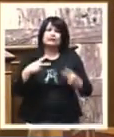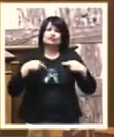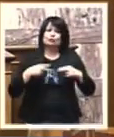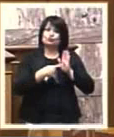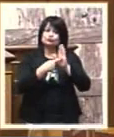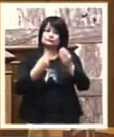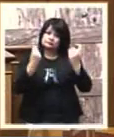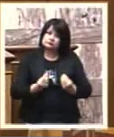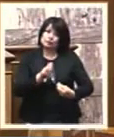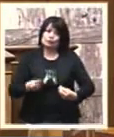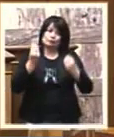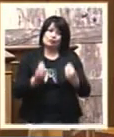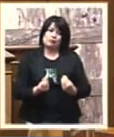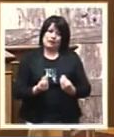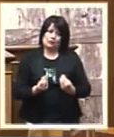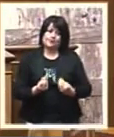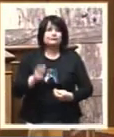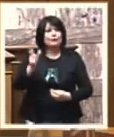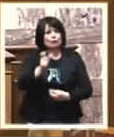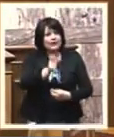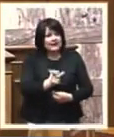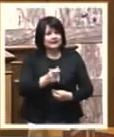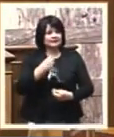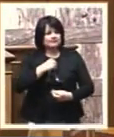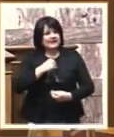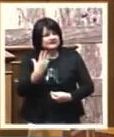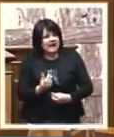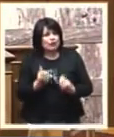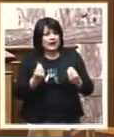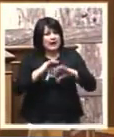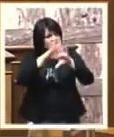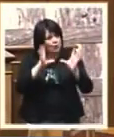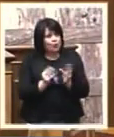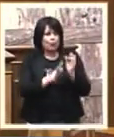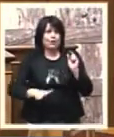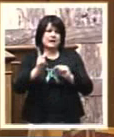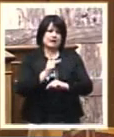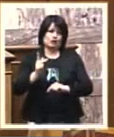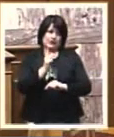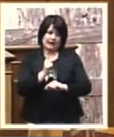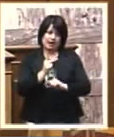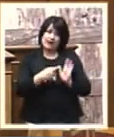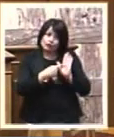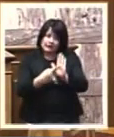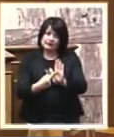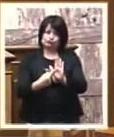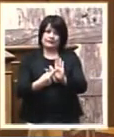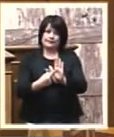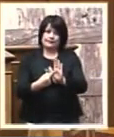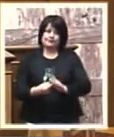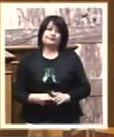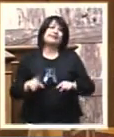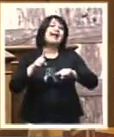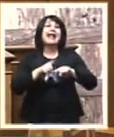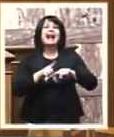έχουμε. Μέσα μας ο καθένας μας, αλλά και συλλογικά ως κοινωνία. Η Ελλάδα στους Έλληνες, το